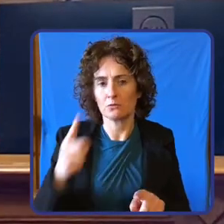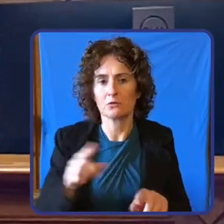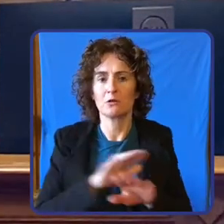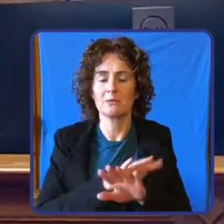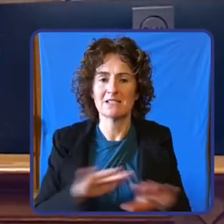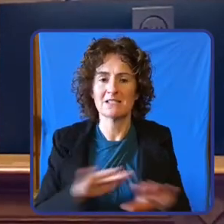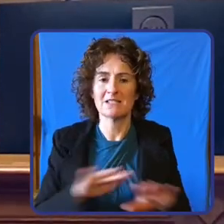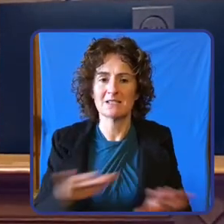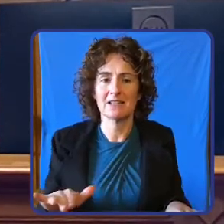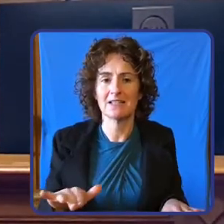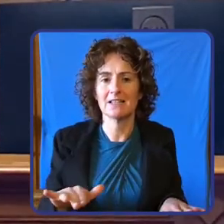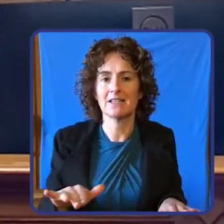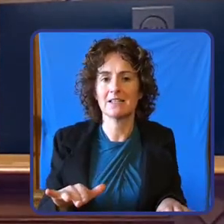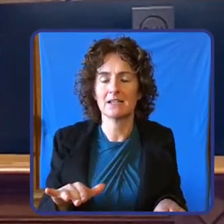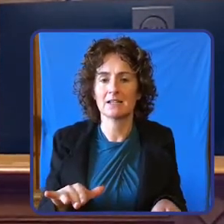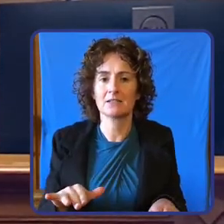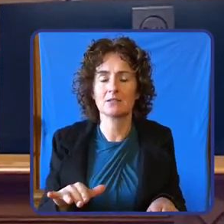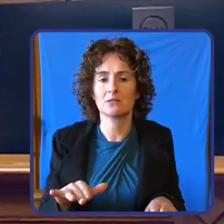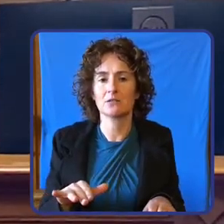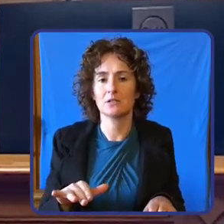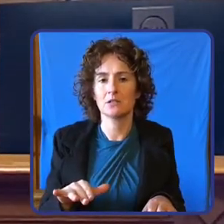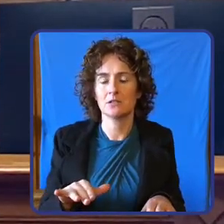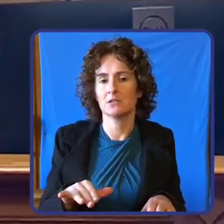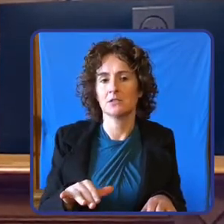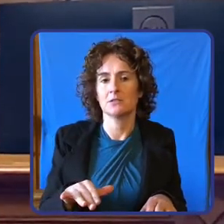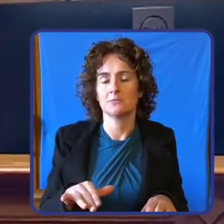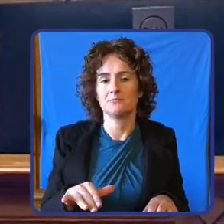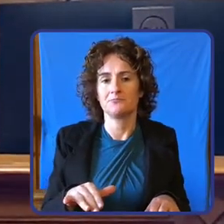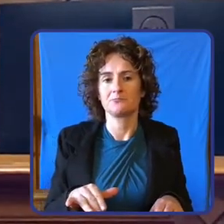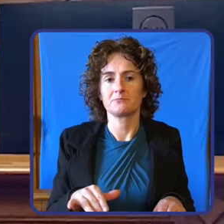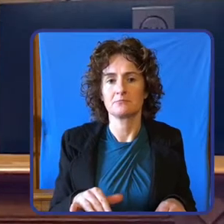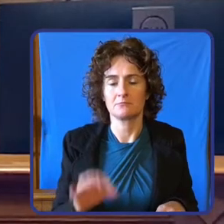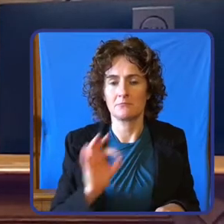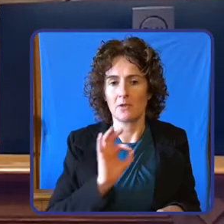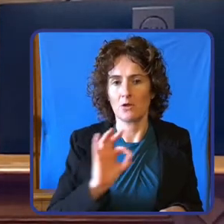képviselőtársaink valamennyinek az érdekeinek és véleményének.